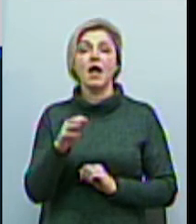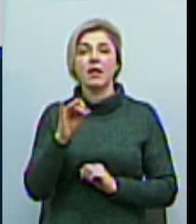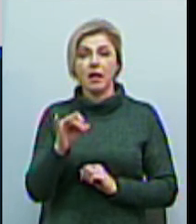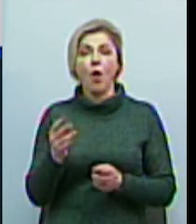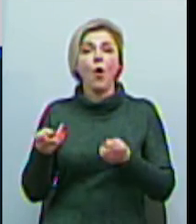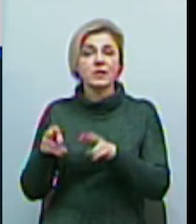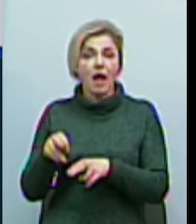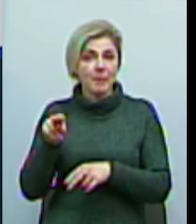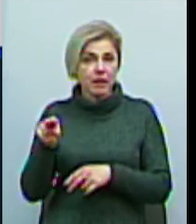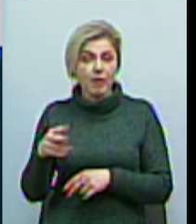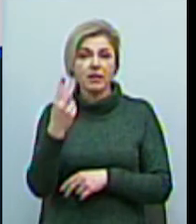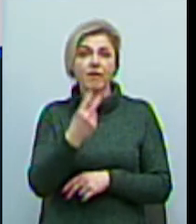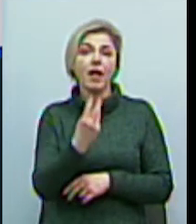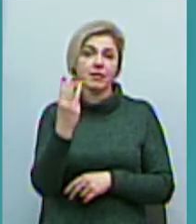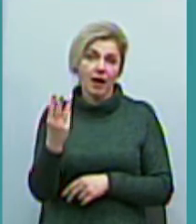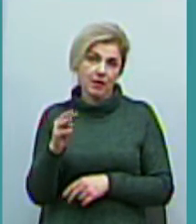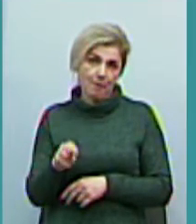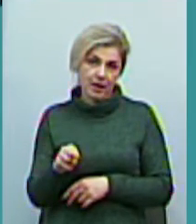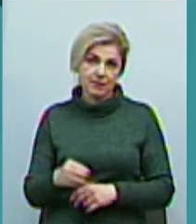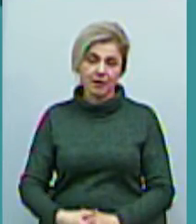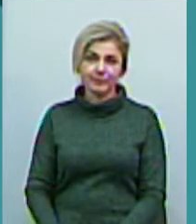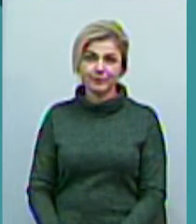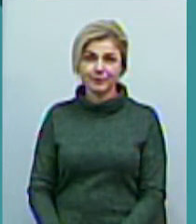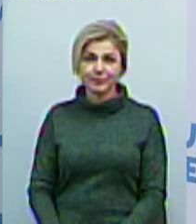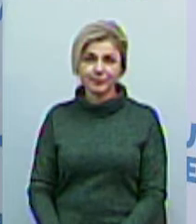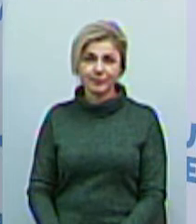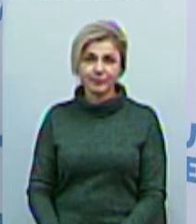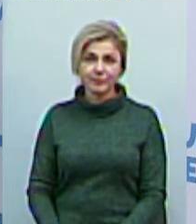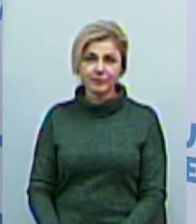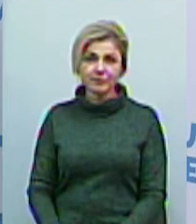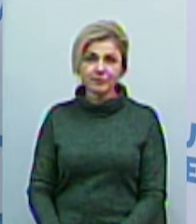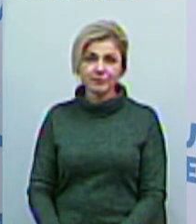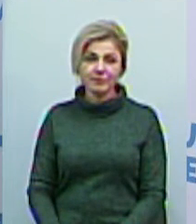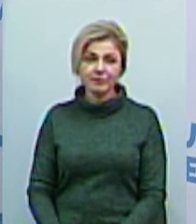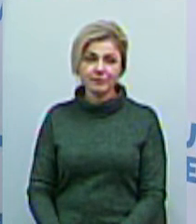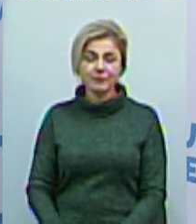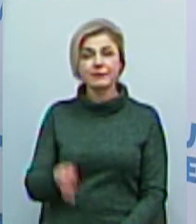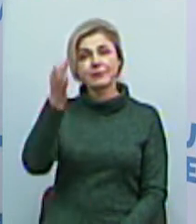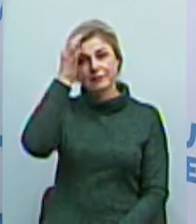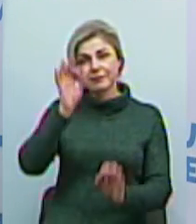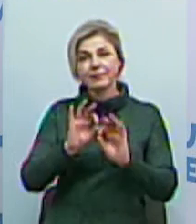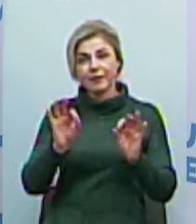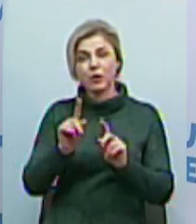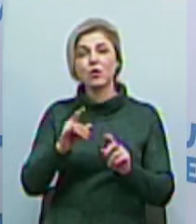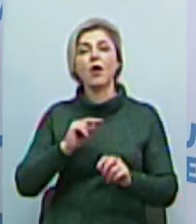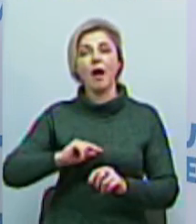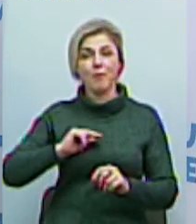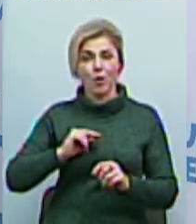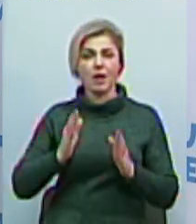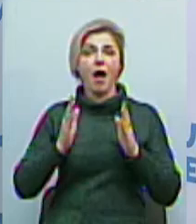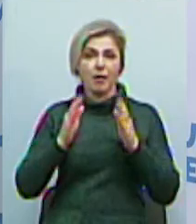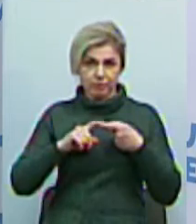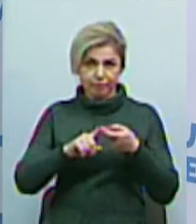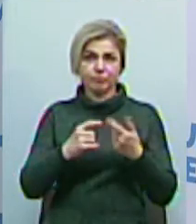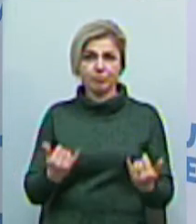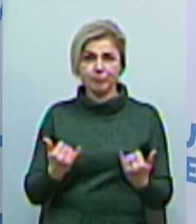предметів – 23 березня. Нагадую, що ми працюємо в прямому ефірі. Це тема дня, і